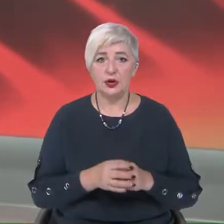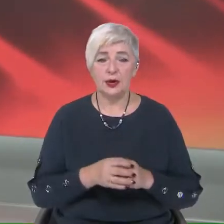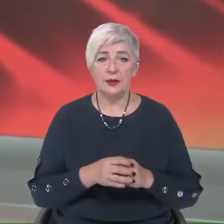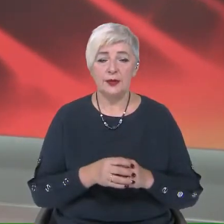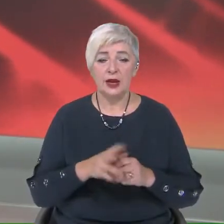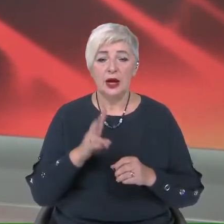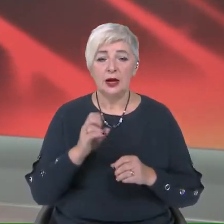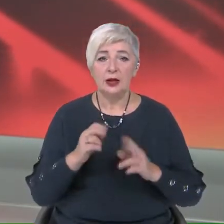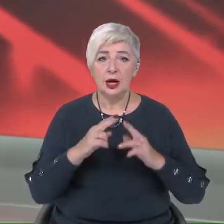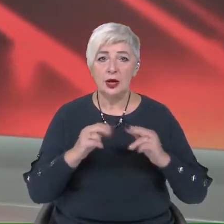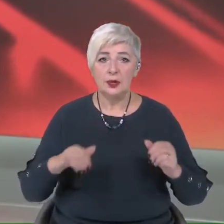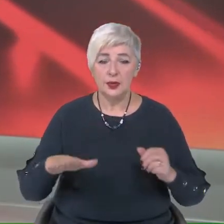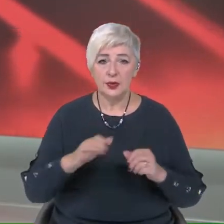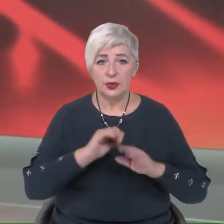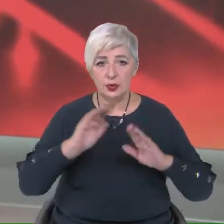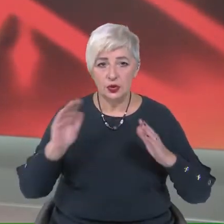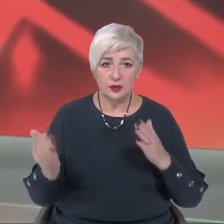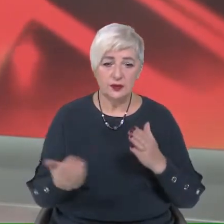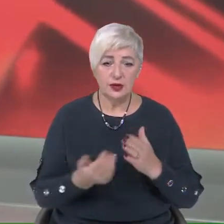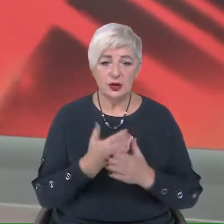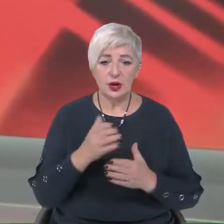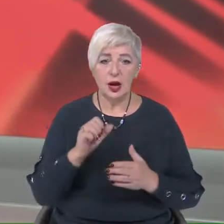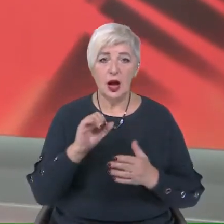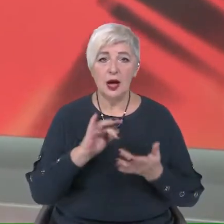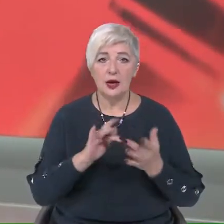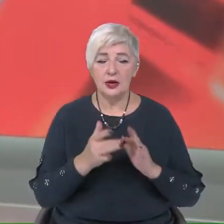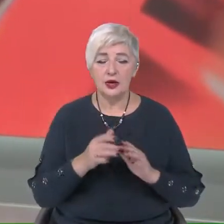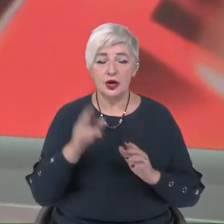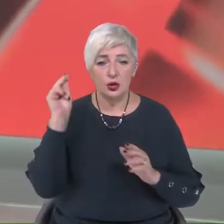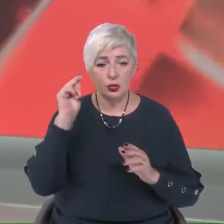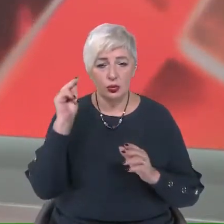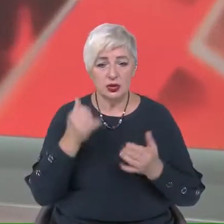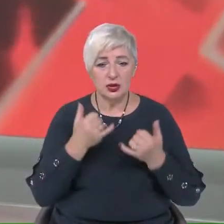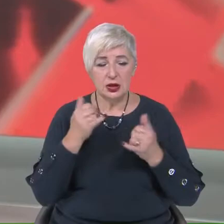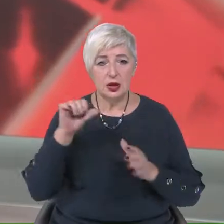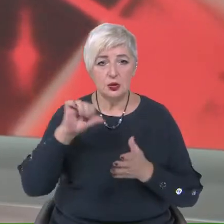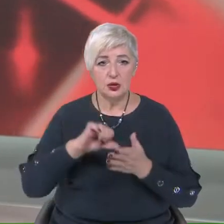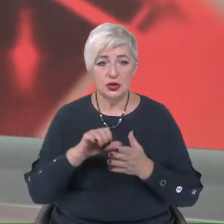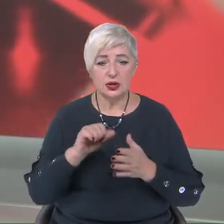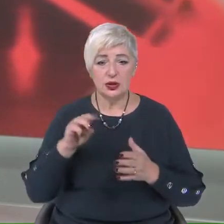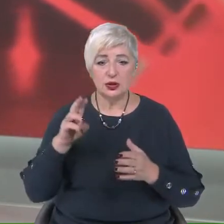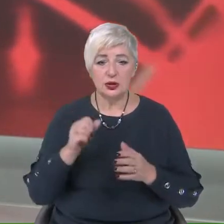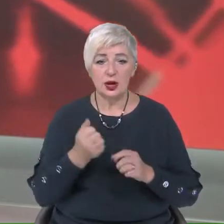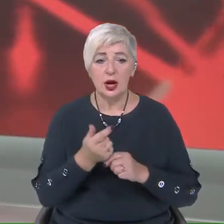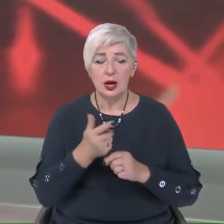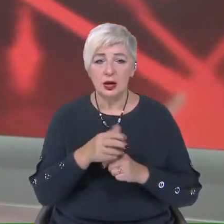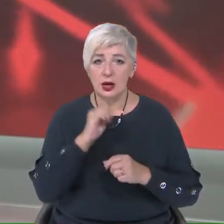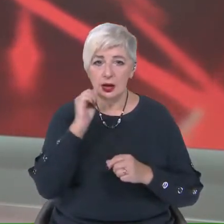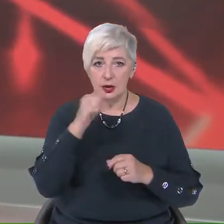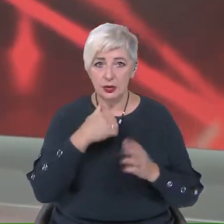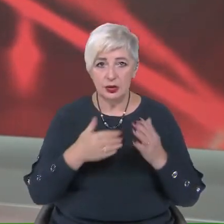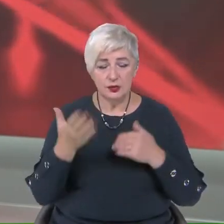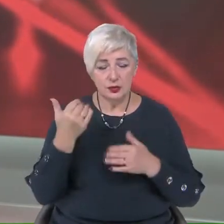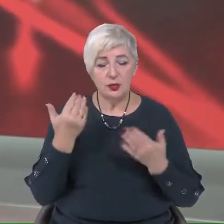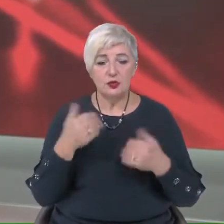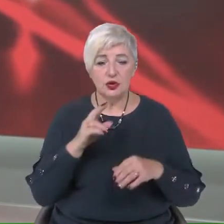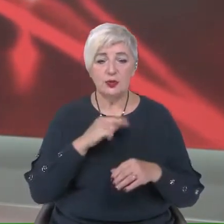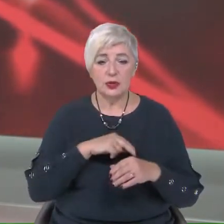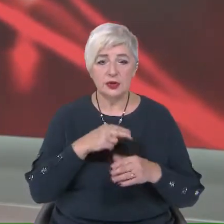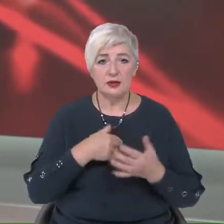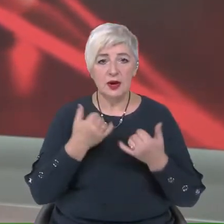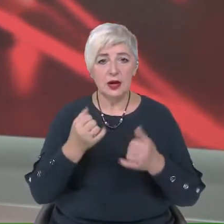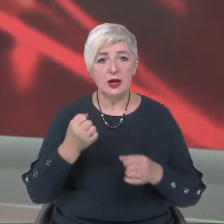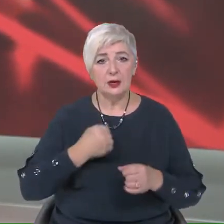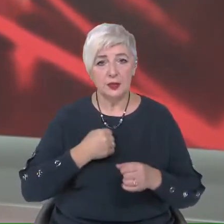На Дніпропетровщині відновили IT-курси для учасників АТО. Кілька років тому вони вже працювали для бійців. Хтось потім